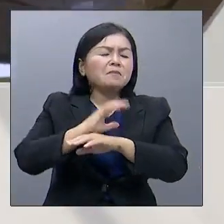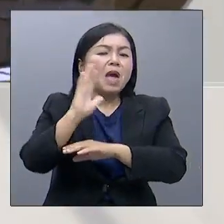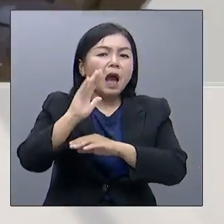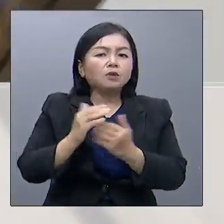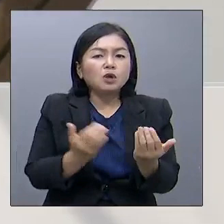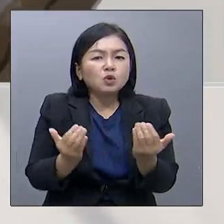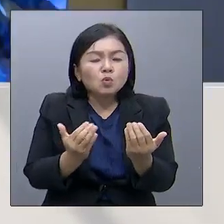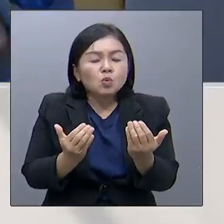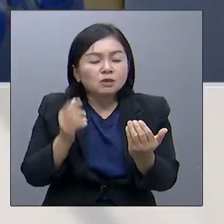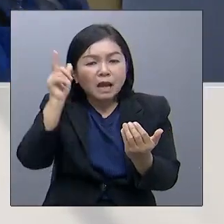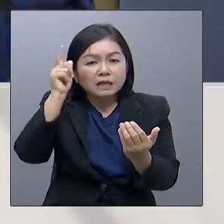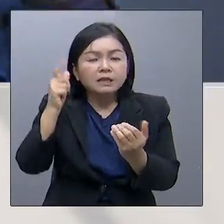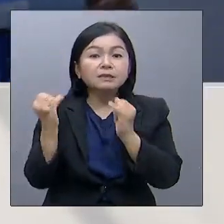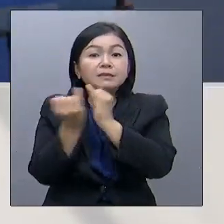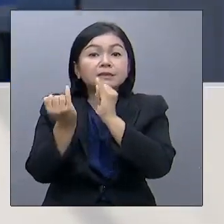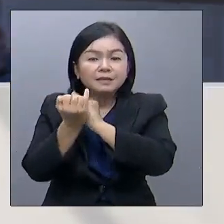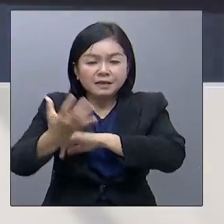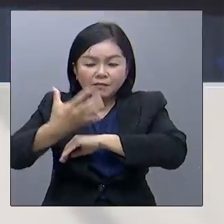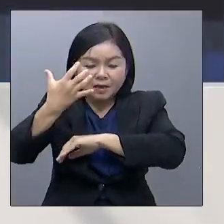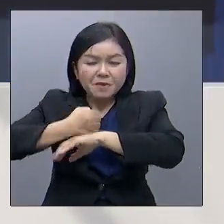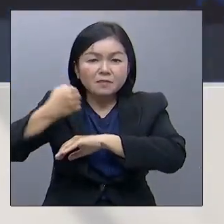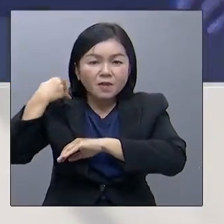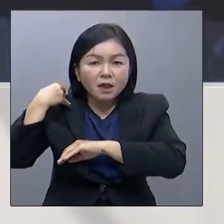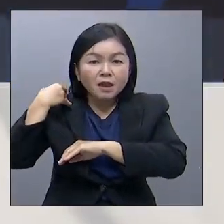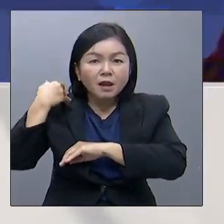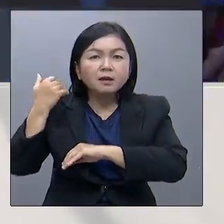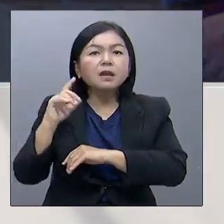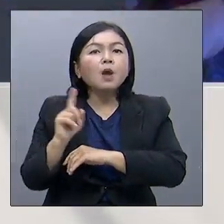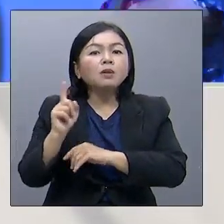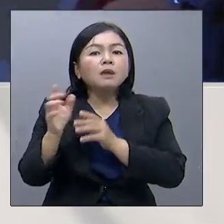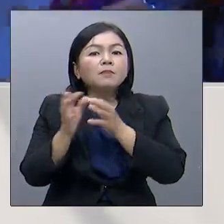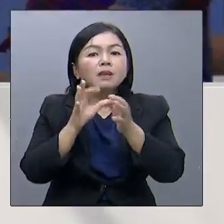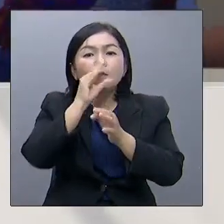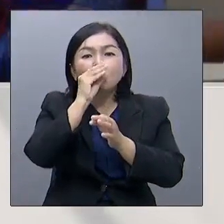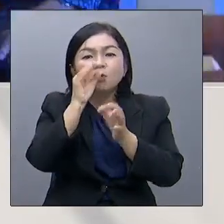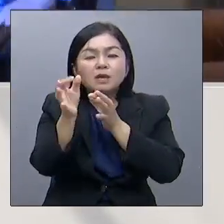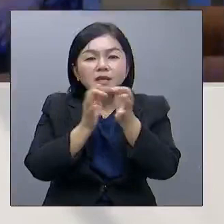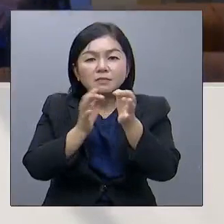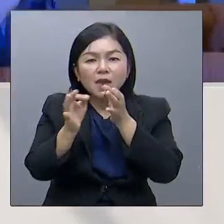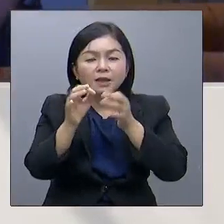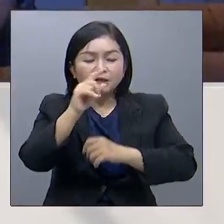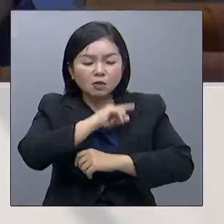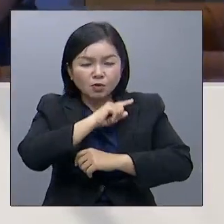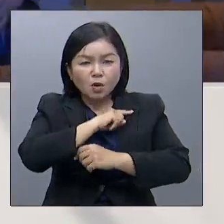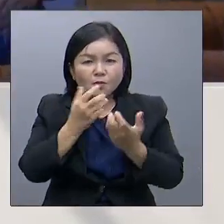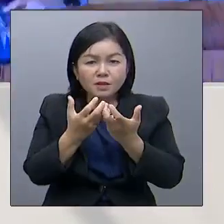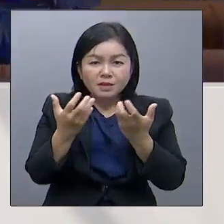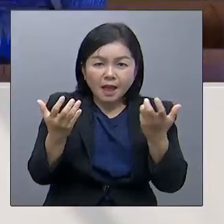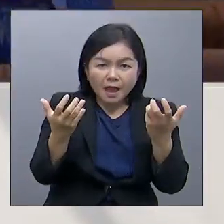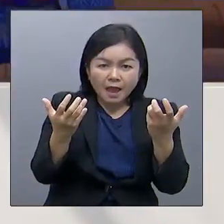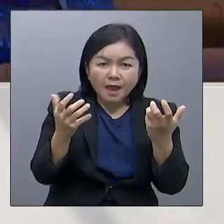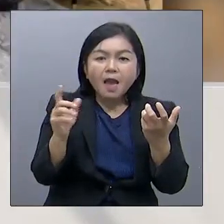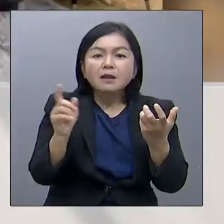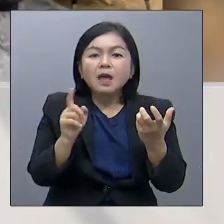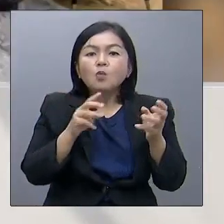แพทองธาเป็นคนที่คุ้นเคยกับการเมืองมากกว่าแล้วก็มีคำชี้แจงออกมาว่าบทบาทหน้าที่แยกกันอยู่จึงต้อง